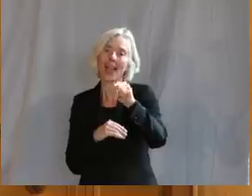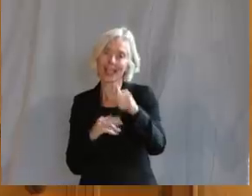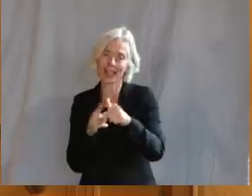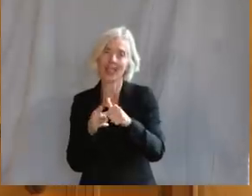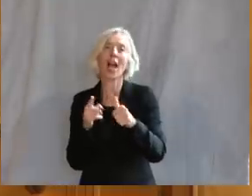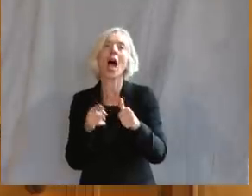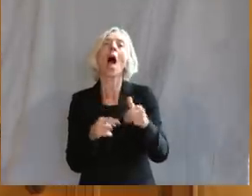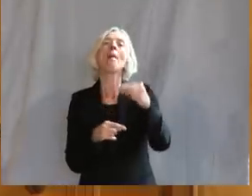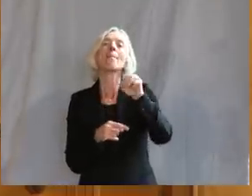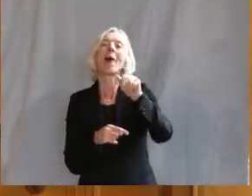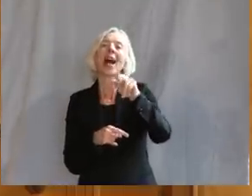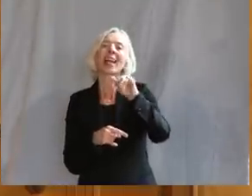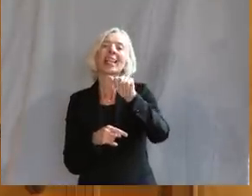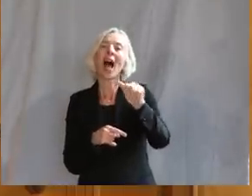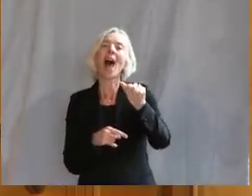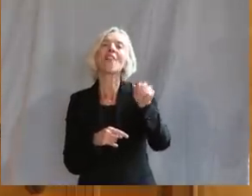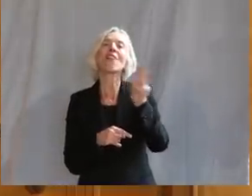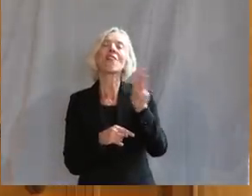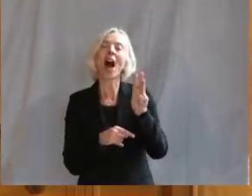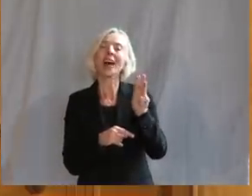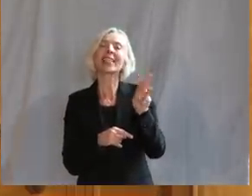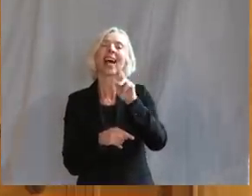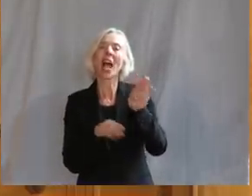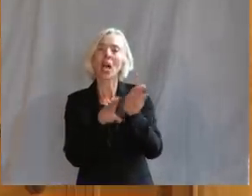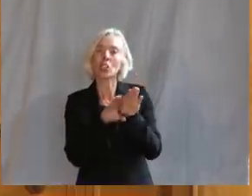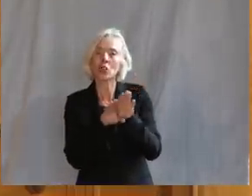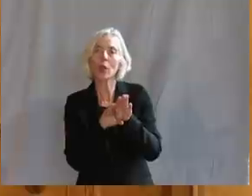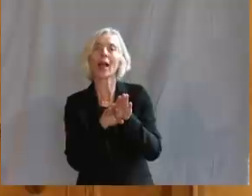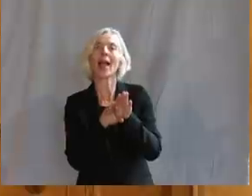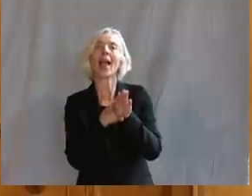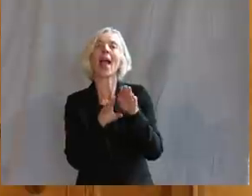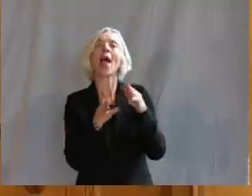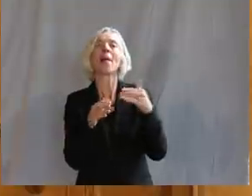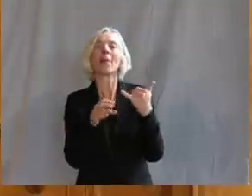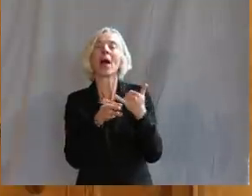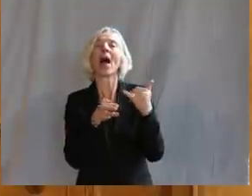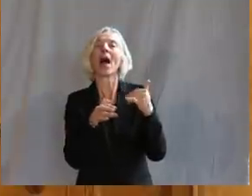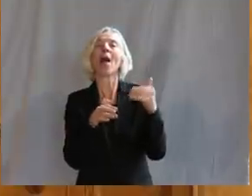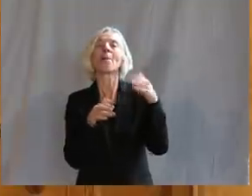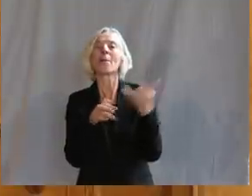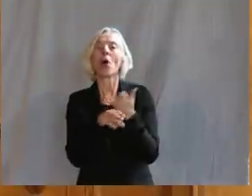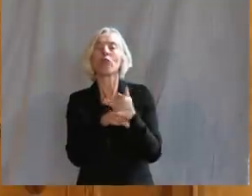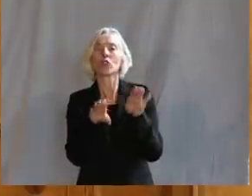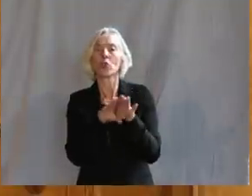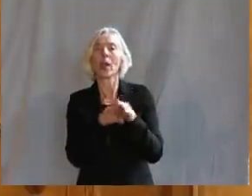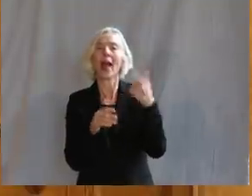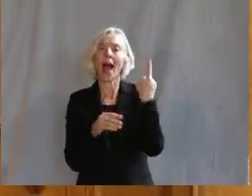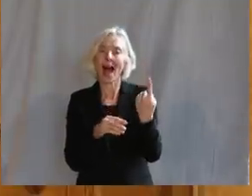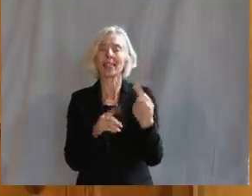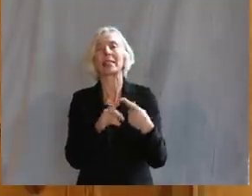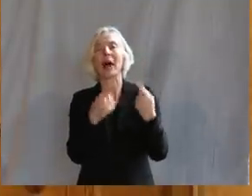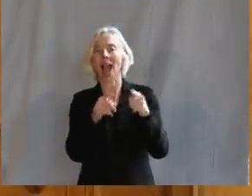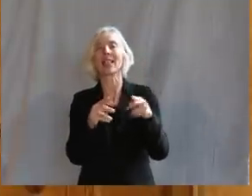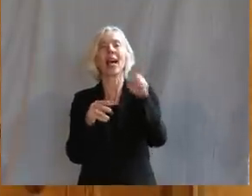Heinrich-von-Butz-Realschule, Maria-Ward-Realschule und der Berufsschule 1. Wie soll es nun bei den Schulen weitergehen? Hierzu